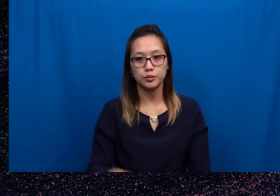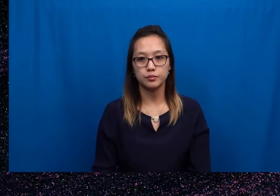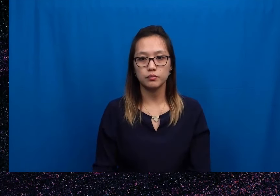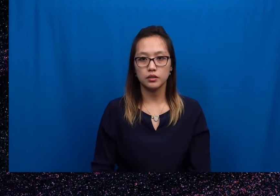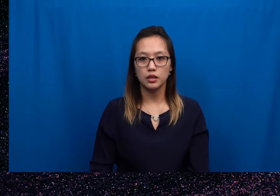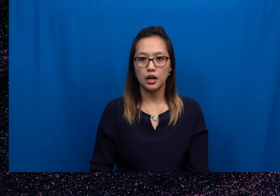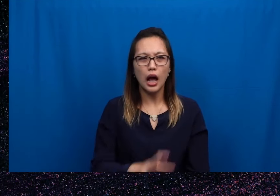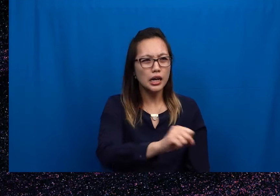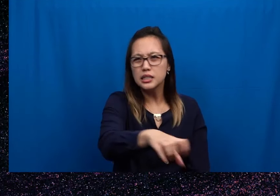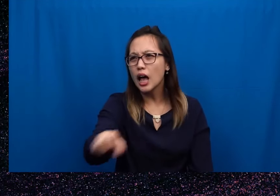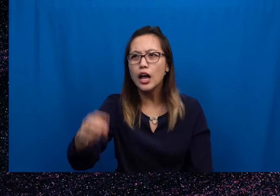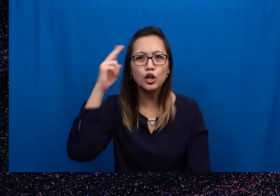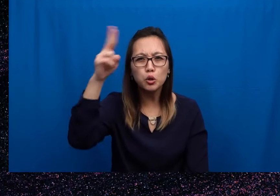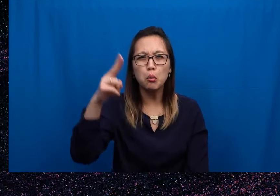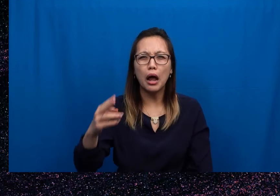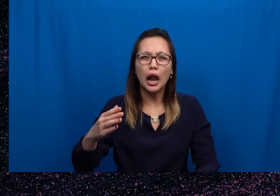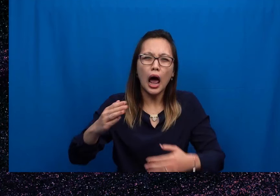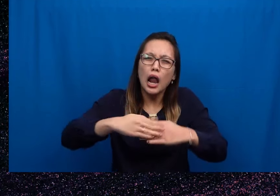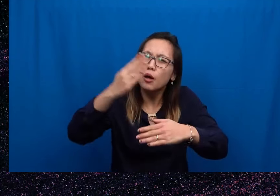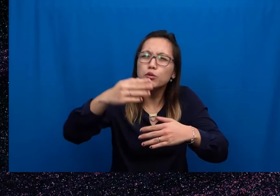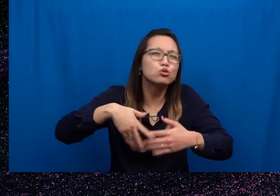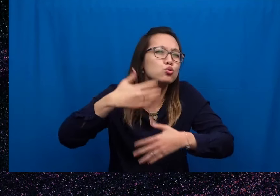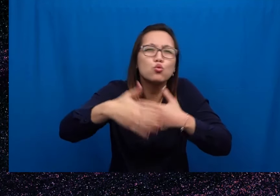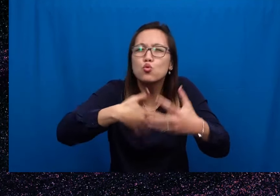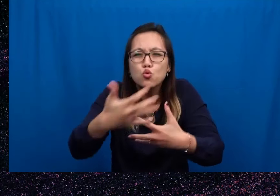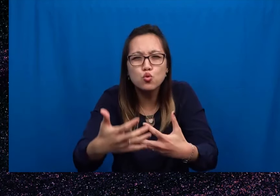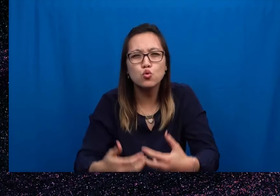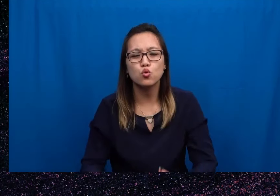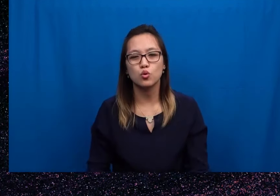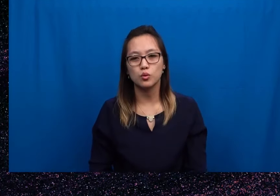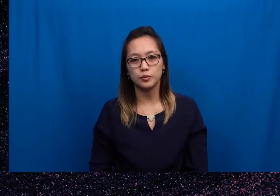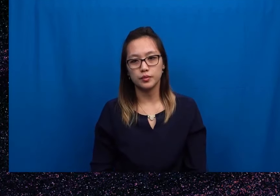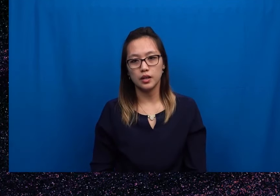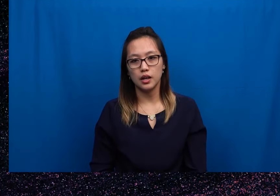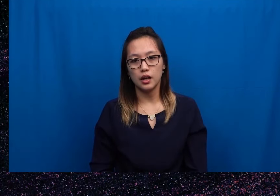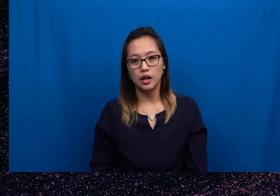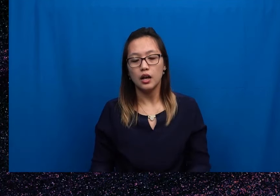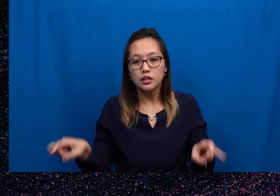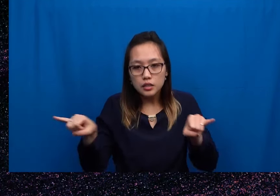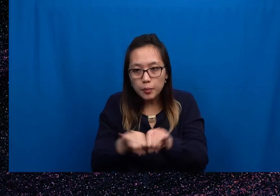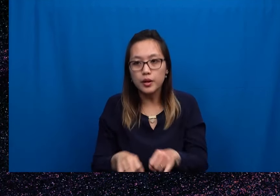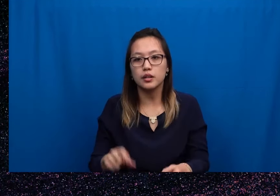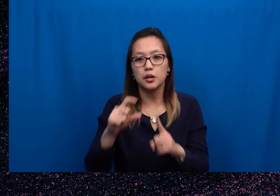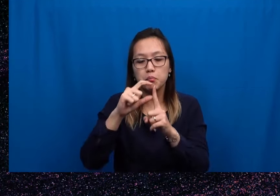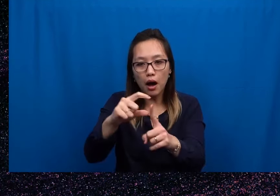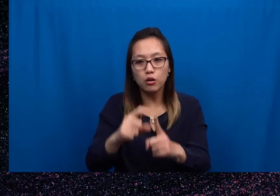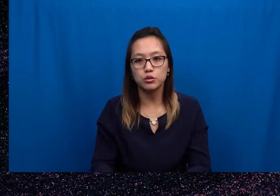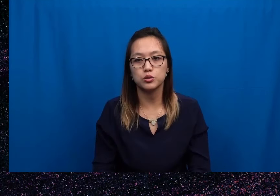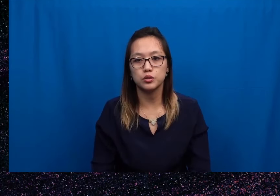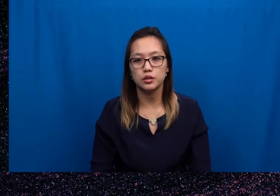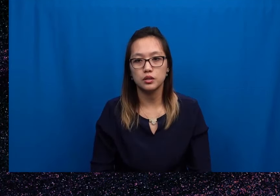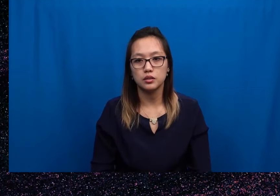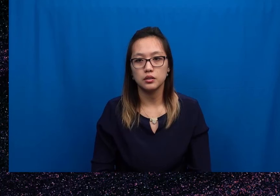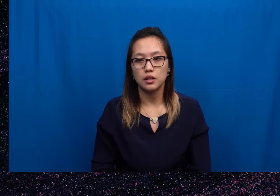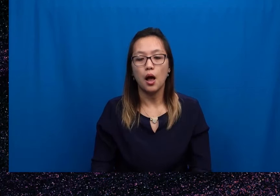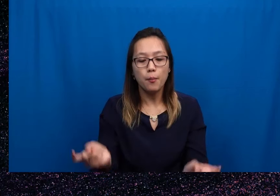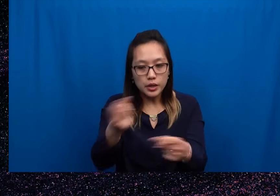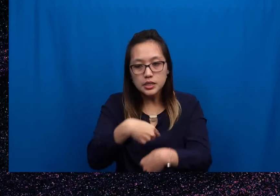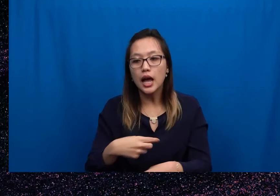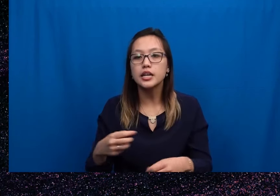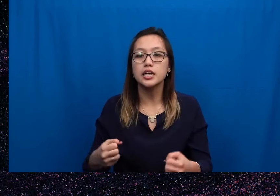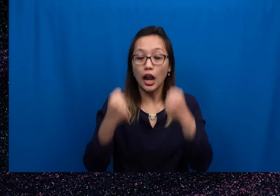Tuhan dengan lebih sungguh. Seperti yang Rasul Paulus saksikan. Dia menjadikan kuasa kebangkitan Kristus itu sebagai